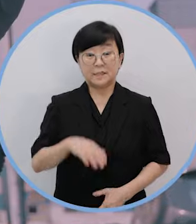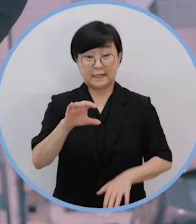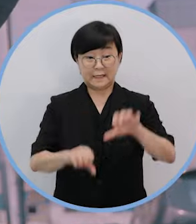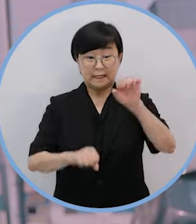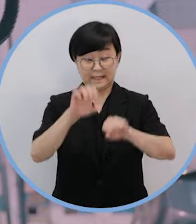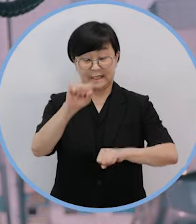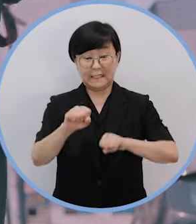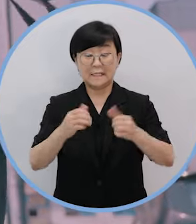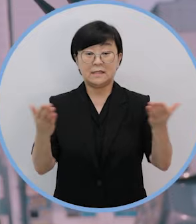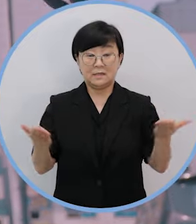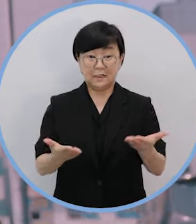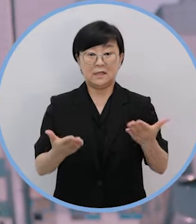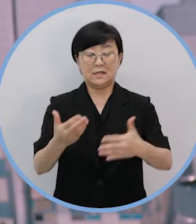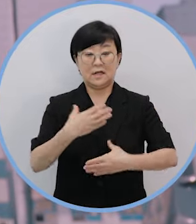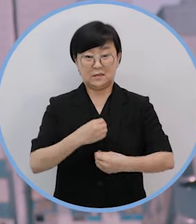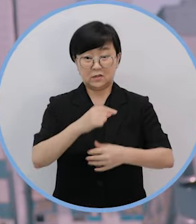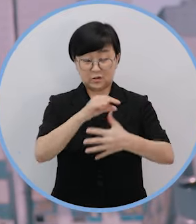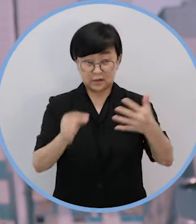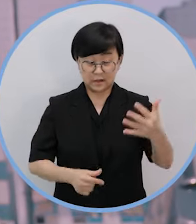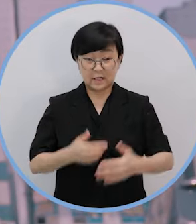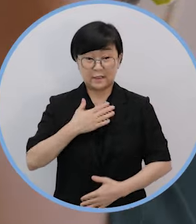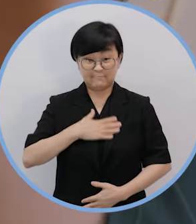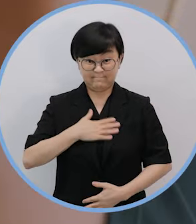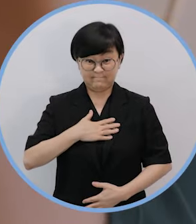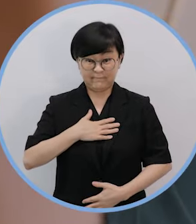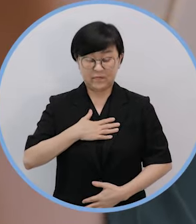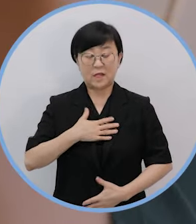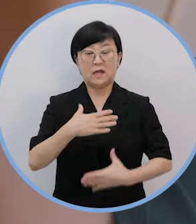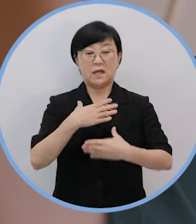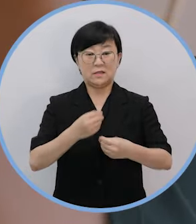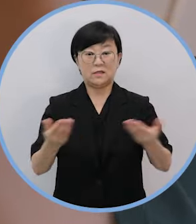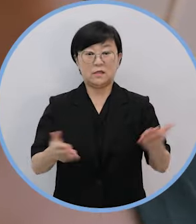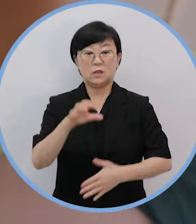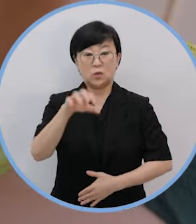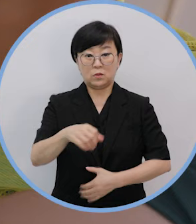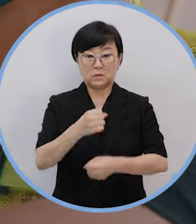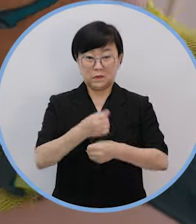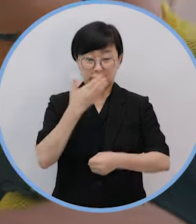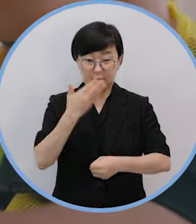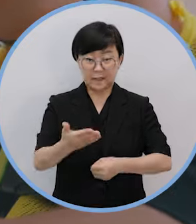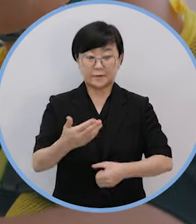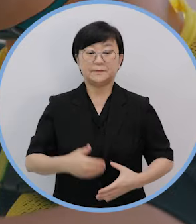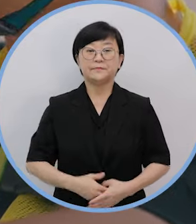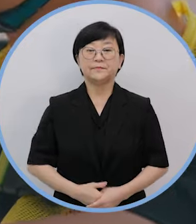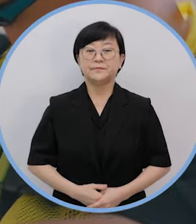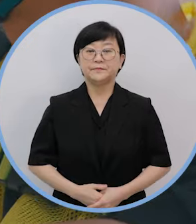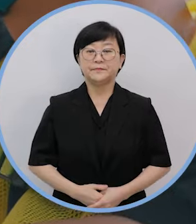올바른 이동식 사다리 작업 안전수칙을 통해 안전하게 일할 수 있는 환경을 만들어주세요.